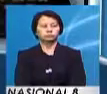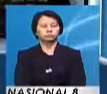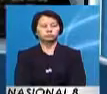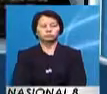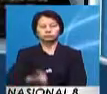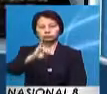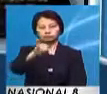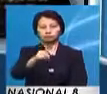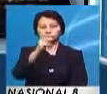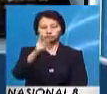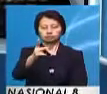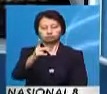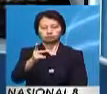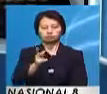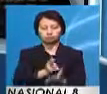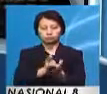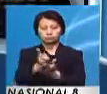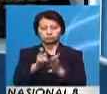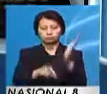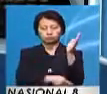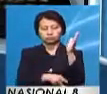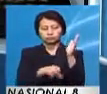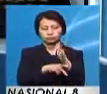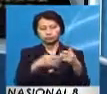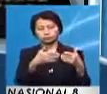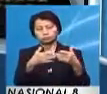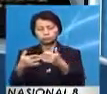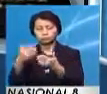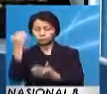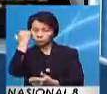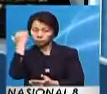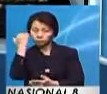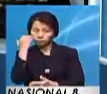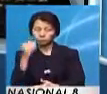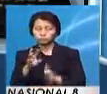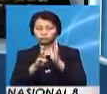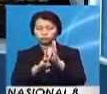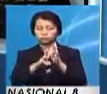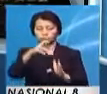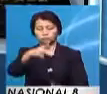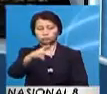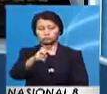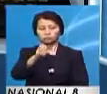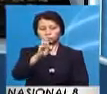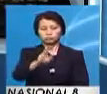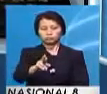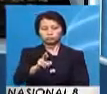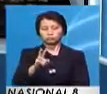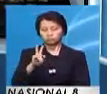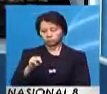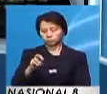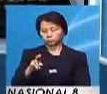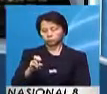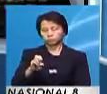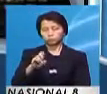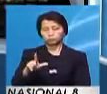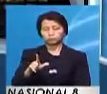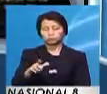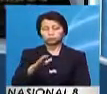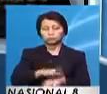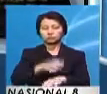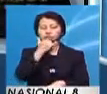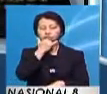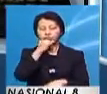Jawatan Kuasa Hak dan Kebebasan Parlimen akan menyambung semula perbicaraan terhadap Wakil PKR Pantai Dalam Nurul Izzah Anwar atas